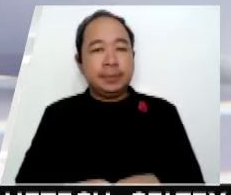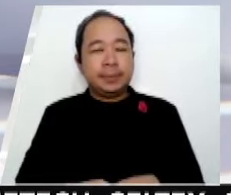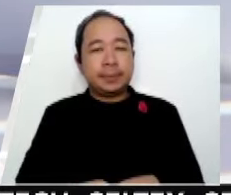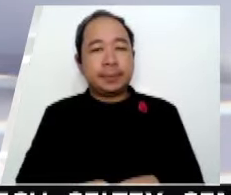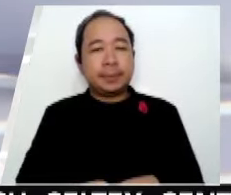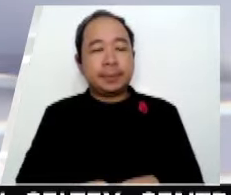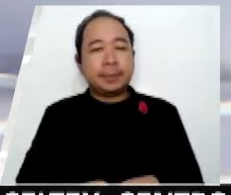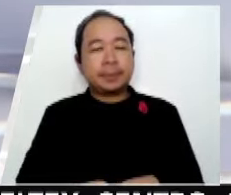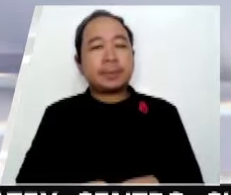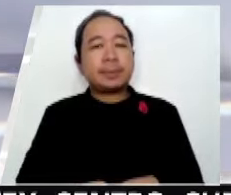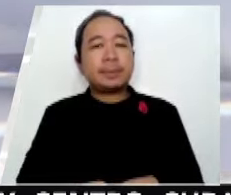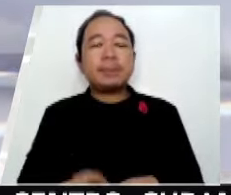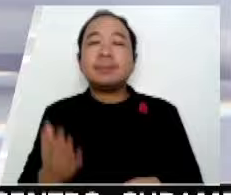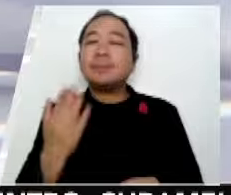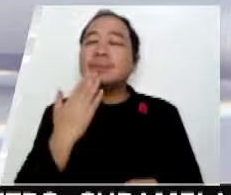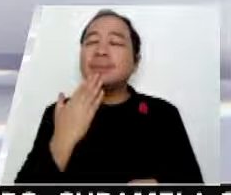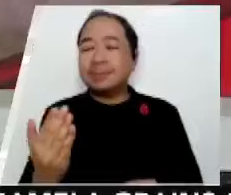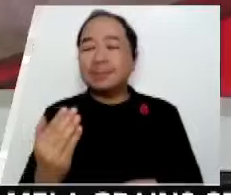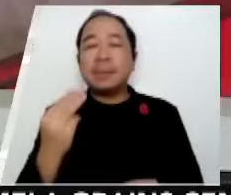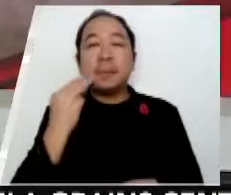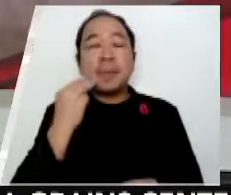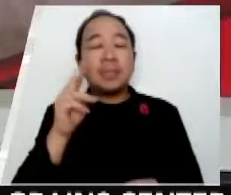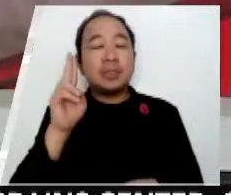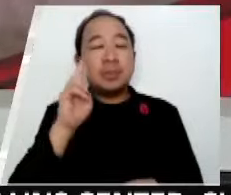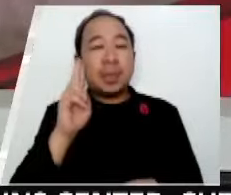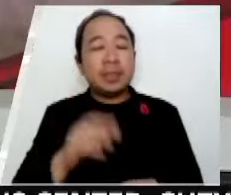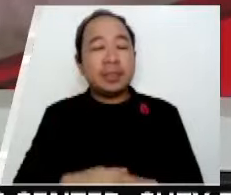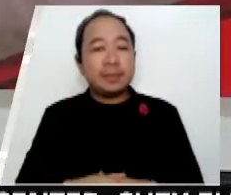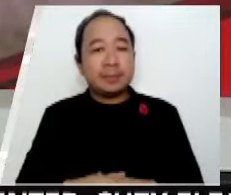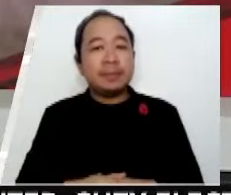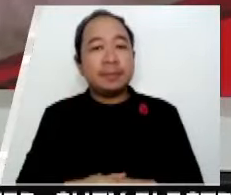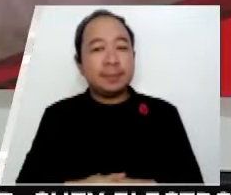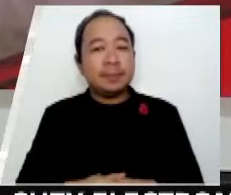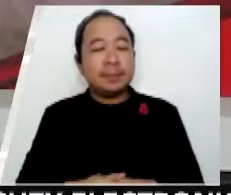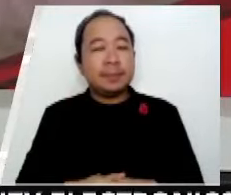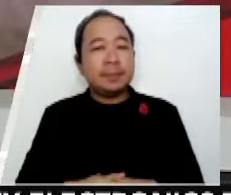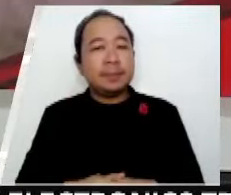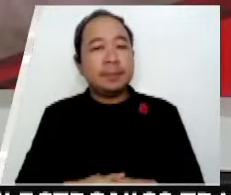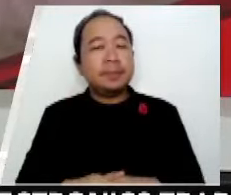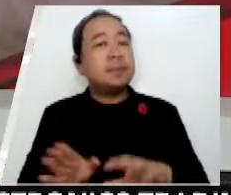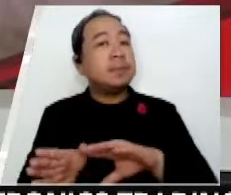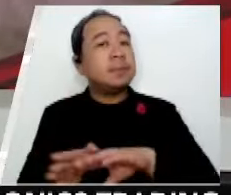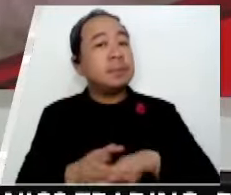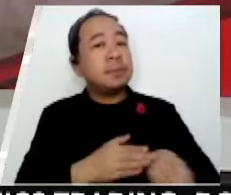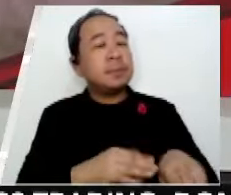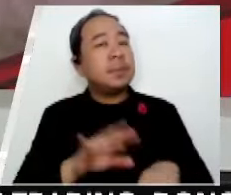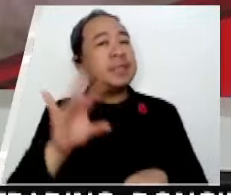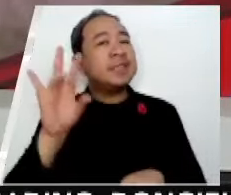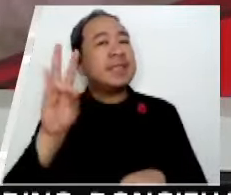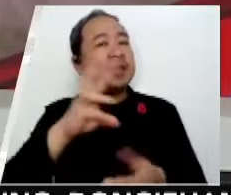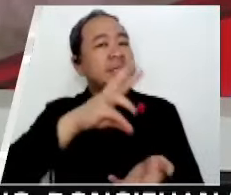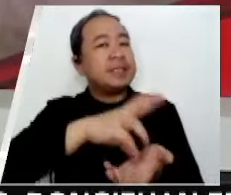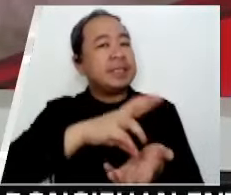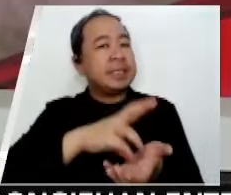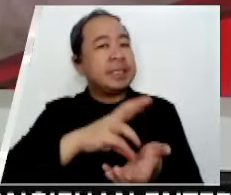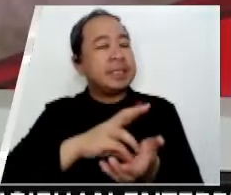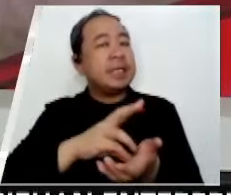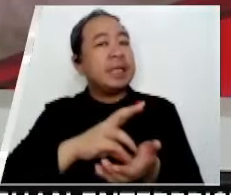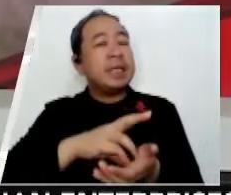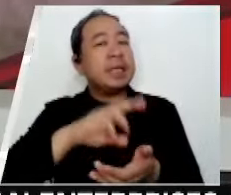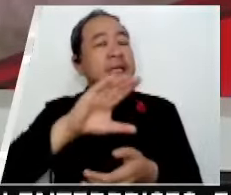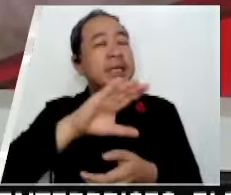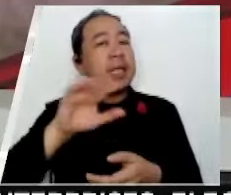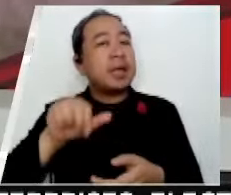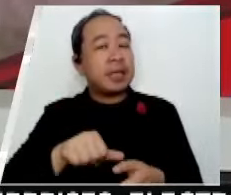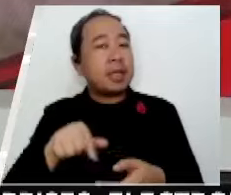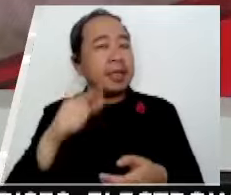Maraming salamat, Mariz Ubali. Di bababa sa 7 bayan sa Cagayan ang nakararanas po ng baha.